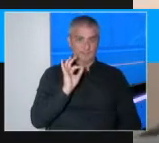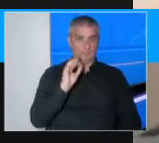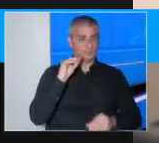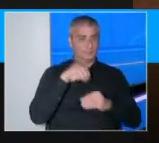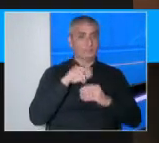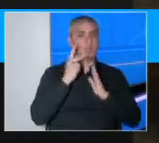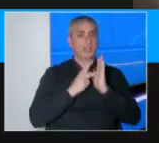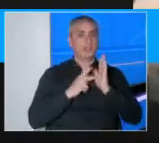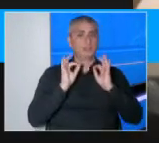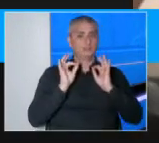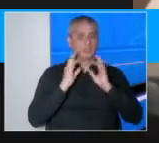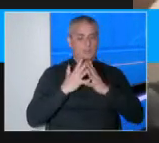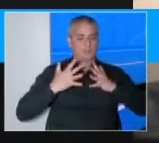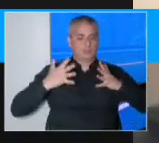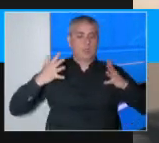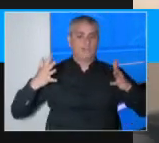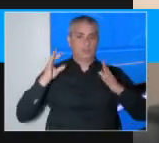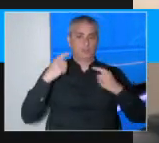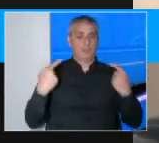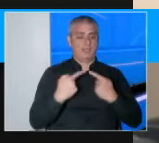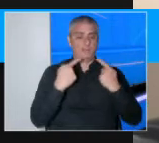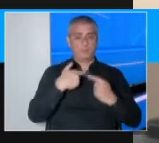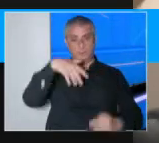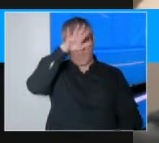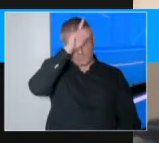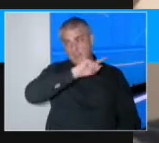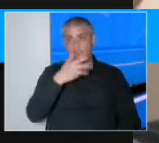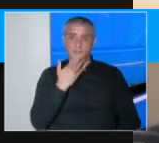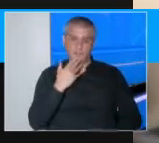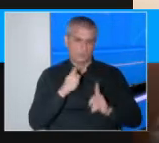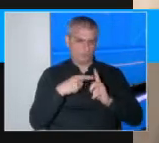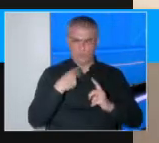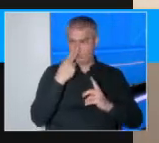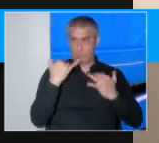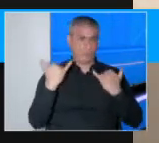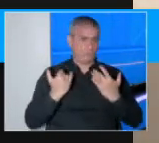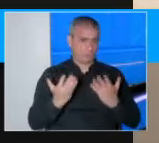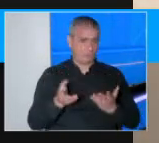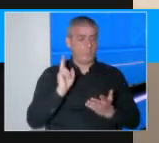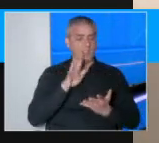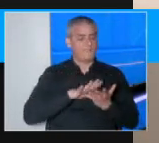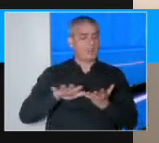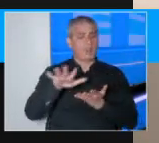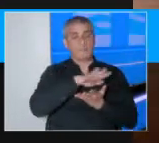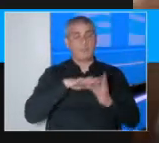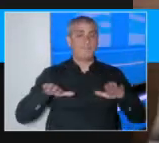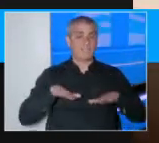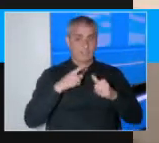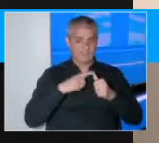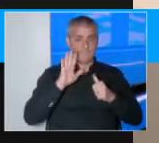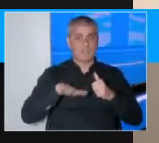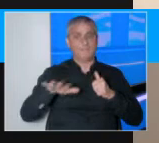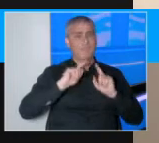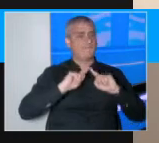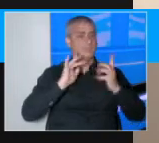תחת הקטגוריה של התרחבות האימות בין איראן לישראל, כמו שאנחנו רואים אותו גם למרחב הימי וגם